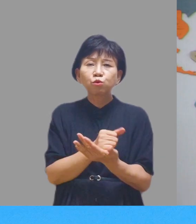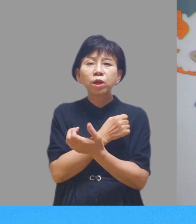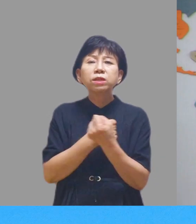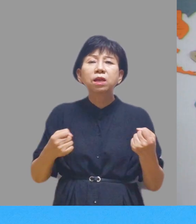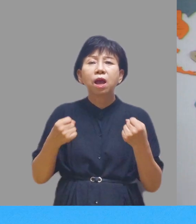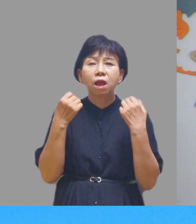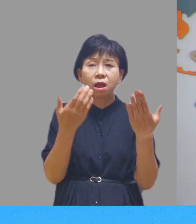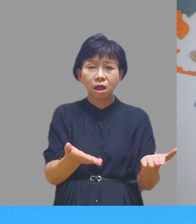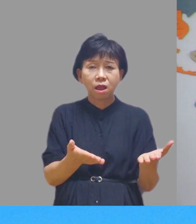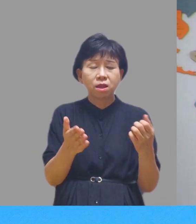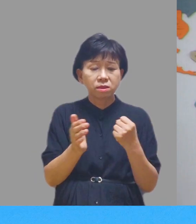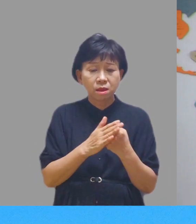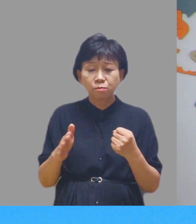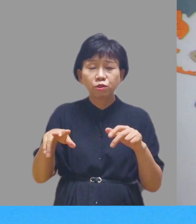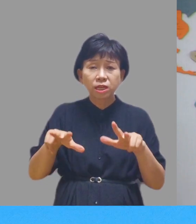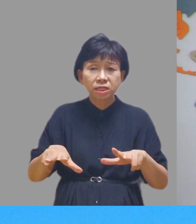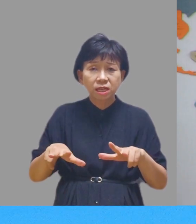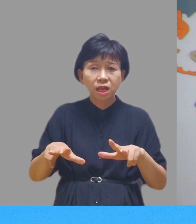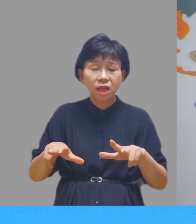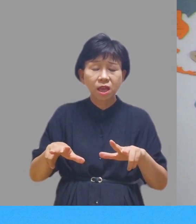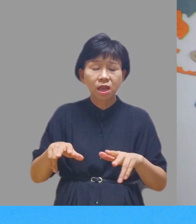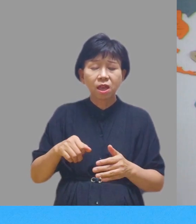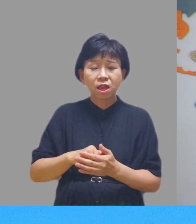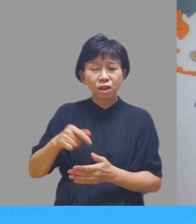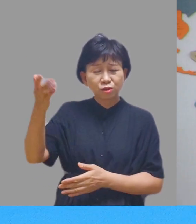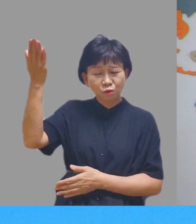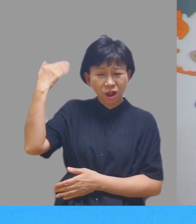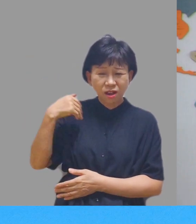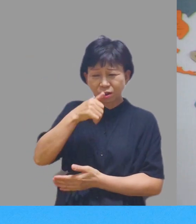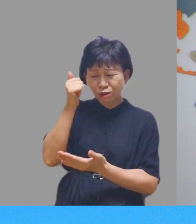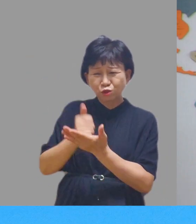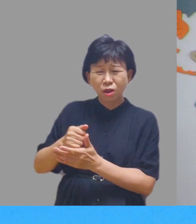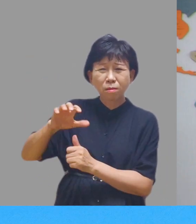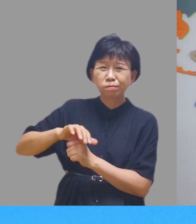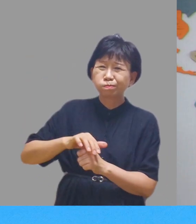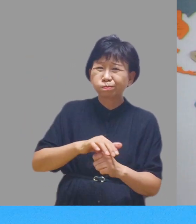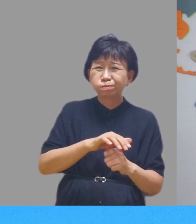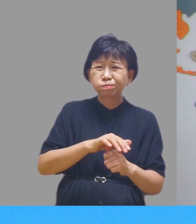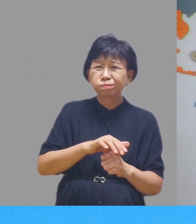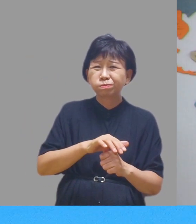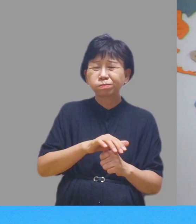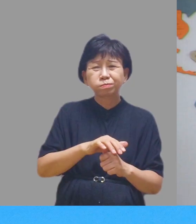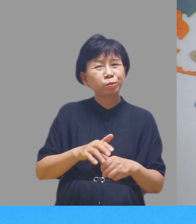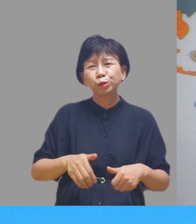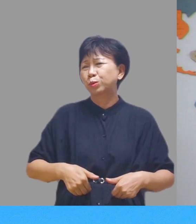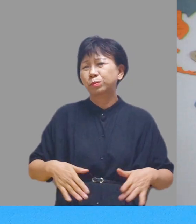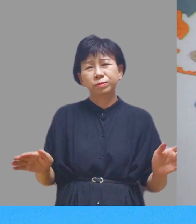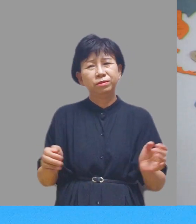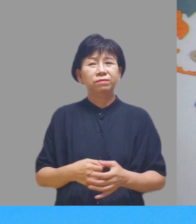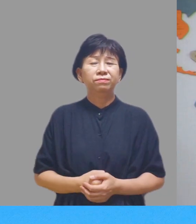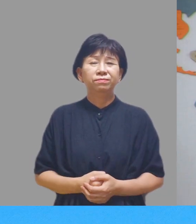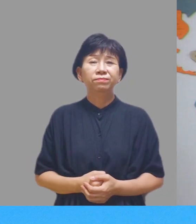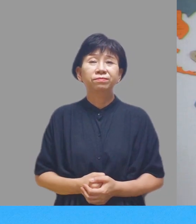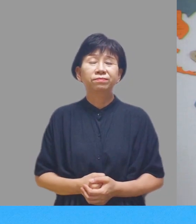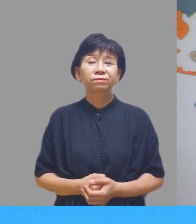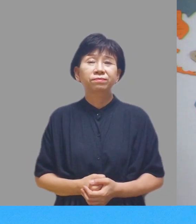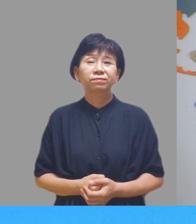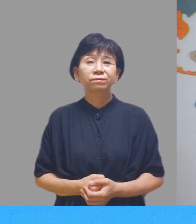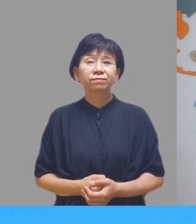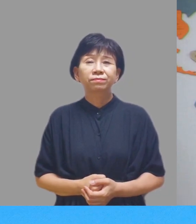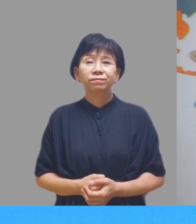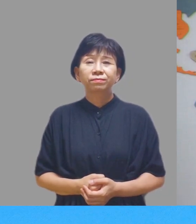사하셨기 때문에 더 이상 그 과거의 죄에 매여 살 이유가 있다 없다? 없다는